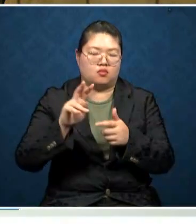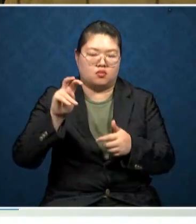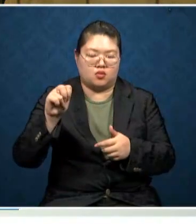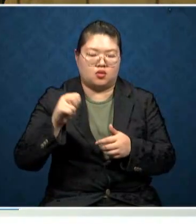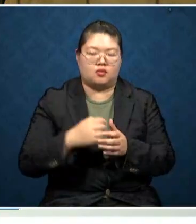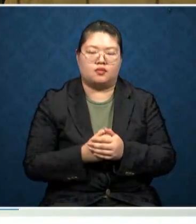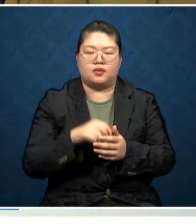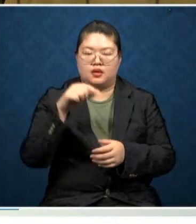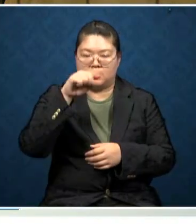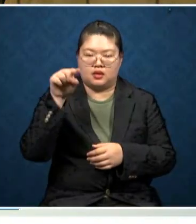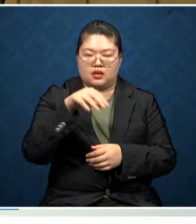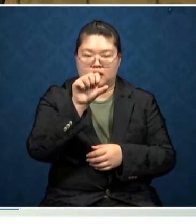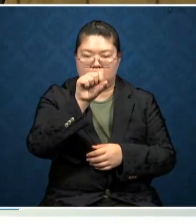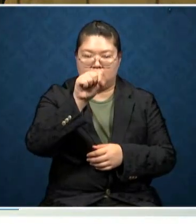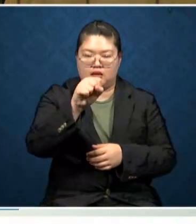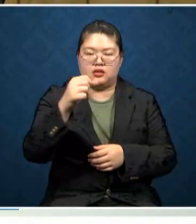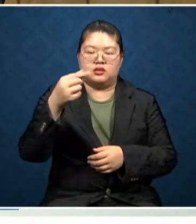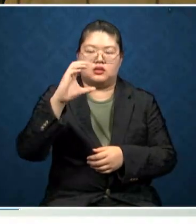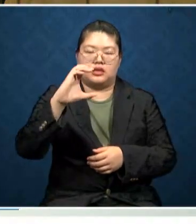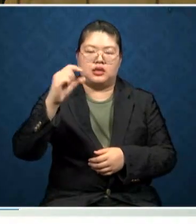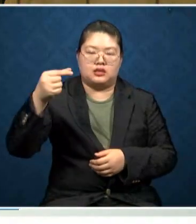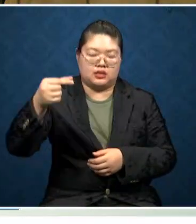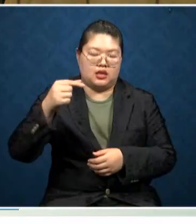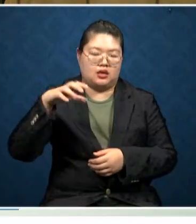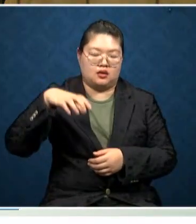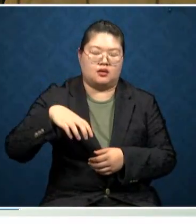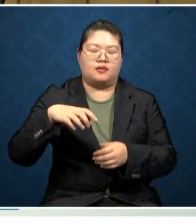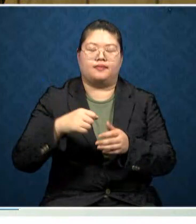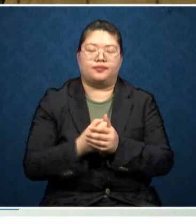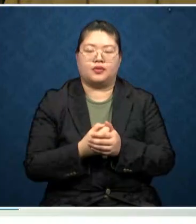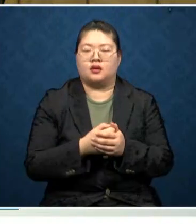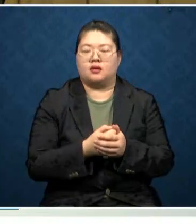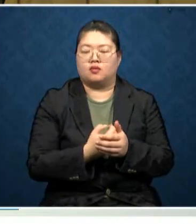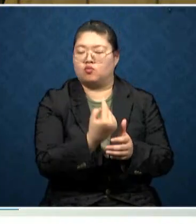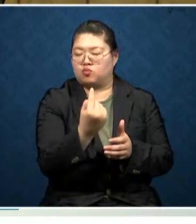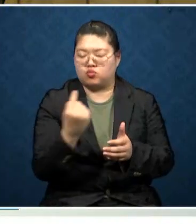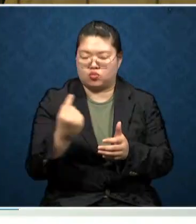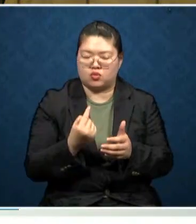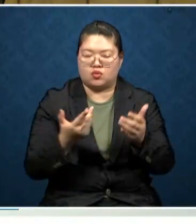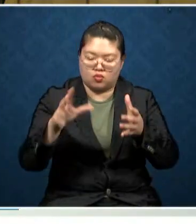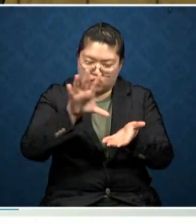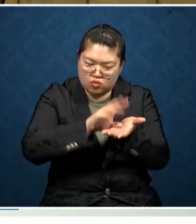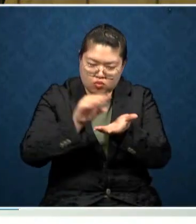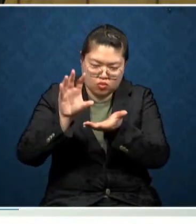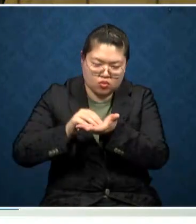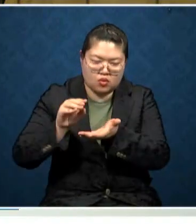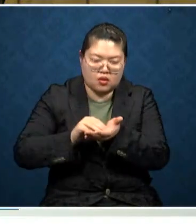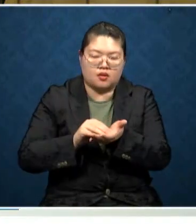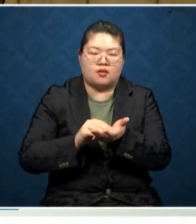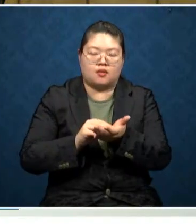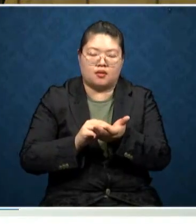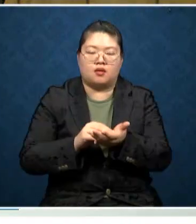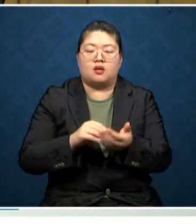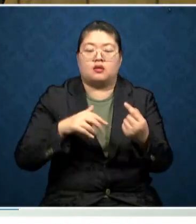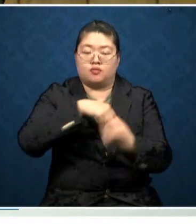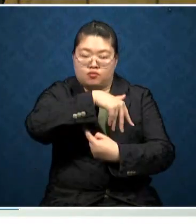SCG Packagingจำกัดมหาชนเพื่อให้ข้อมูลเกี่ยวกับการปรับตัวด้านสิ่งแวดล้อมของ